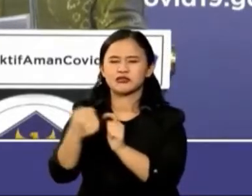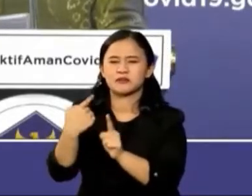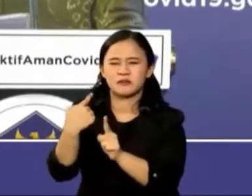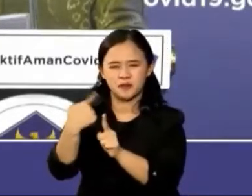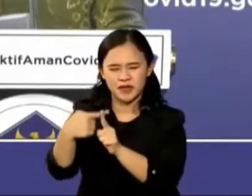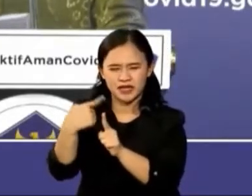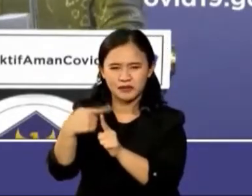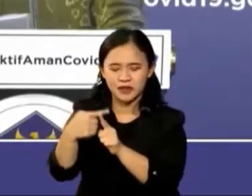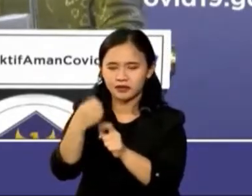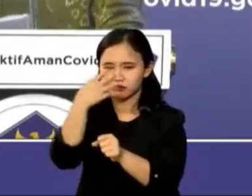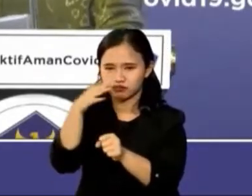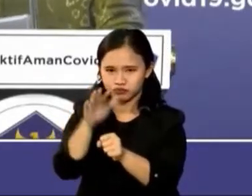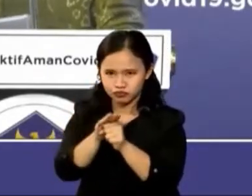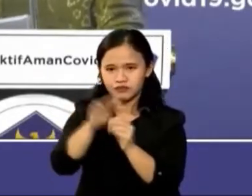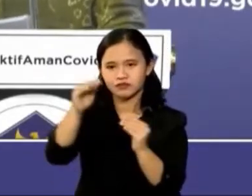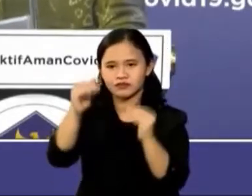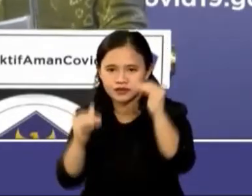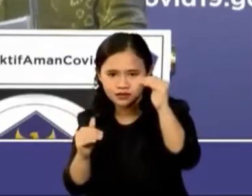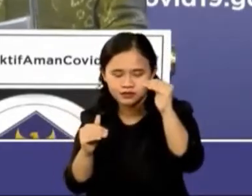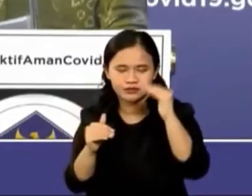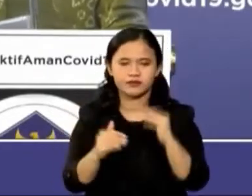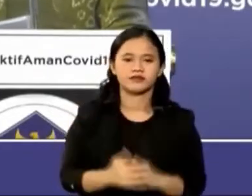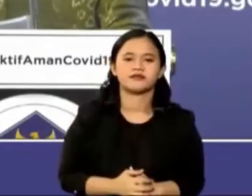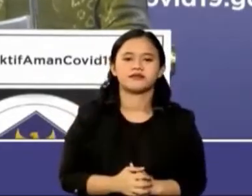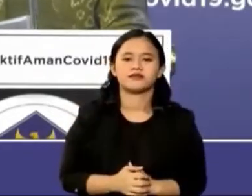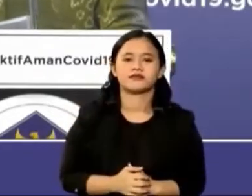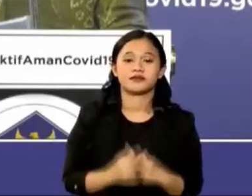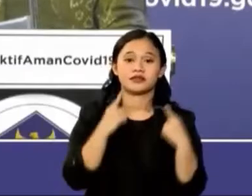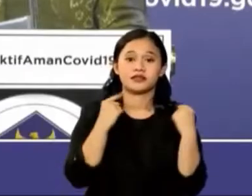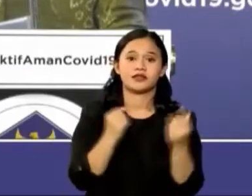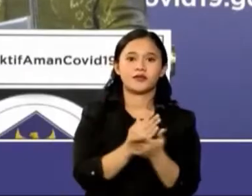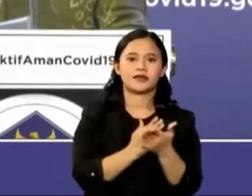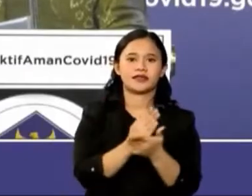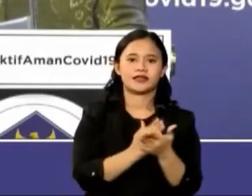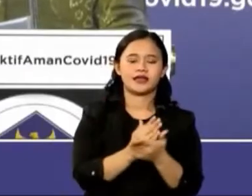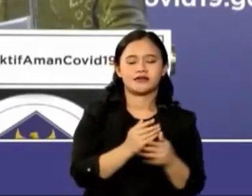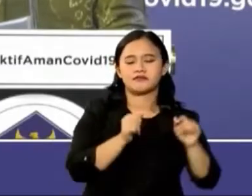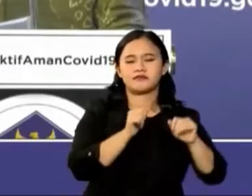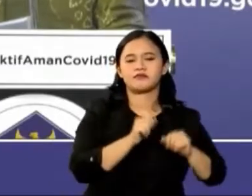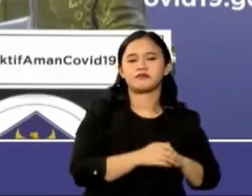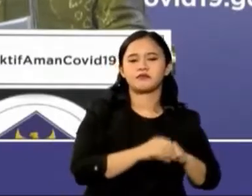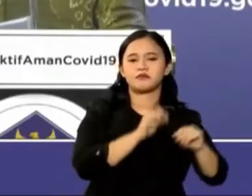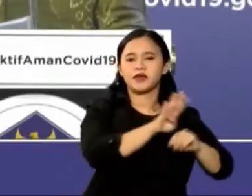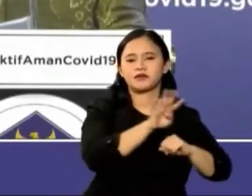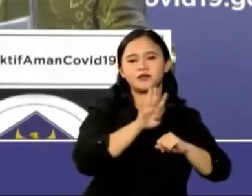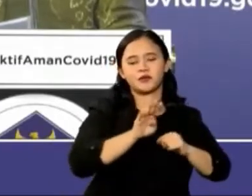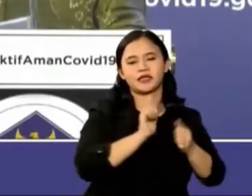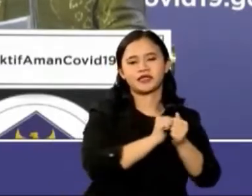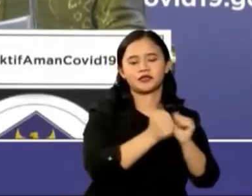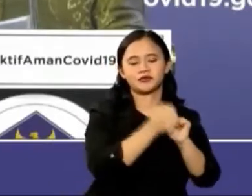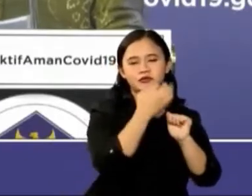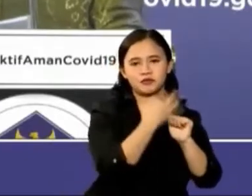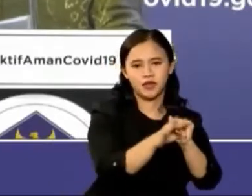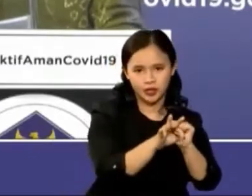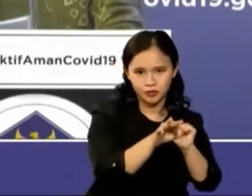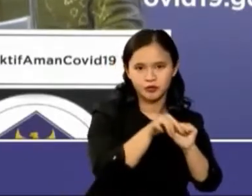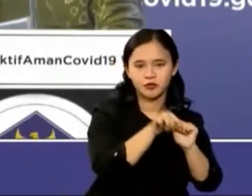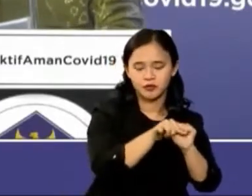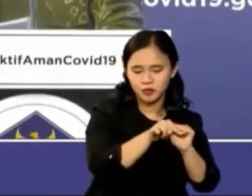juga 73 sembuh. Jawa Tengah 44 kasus baru, 50